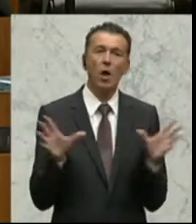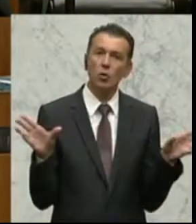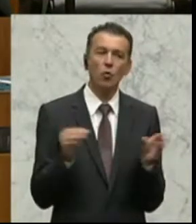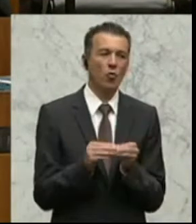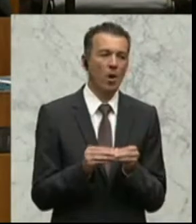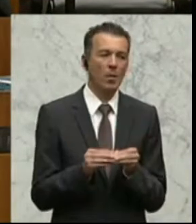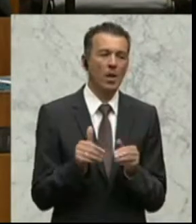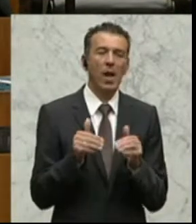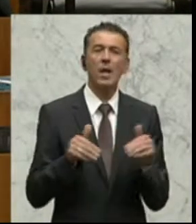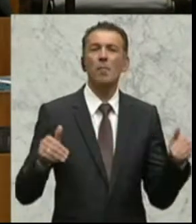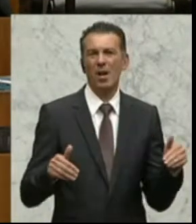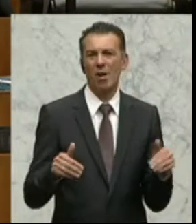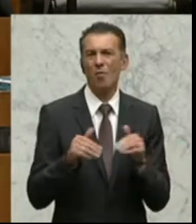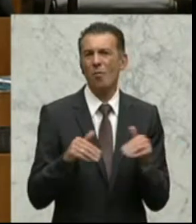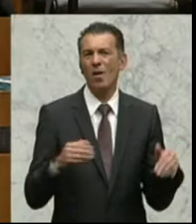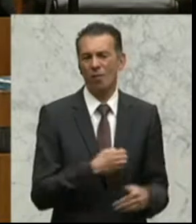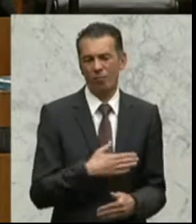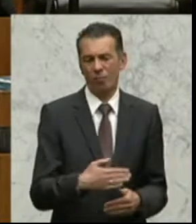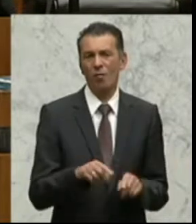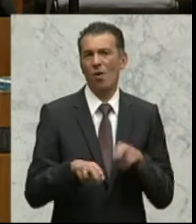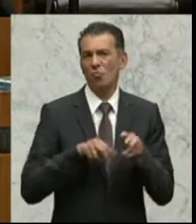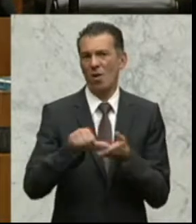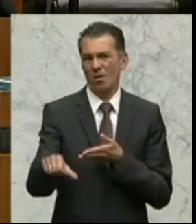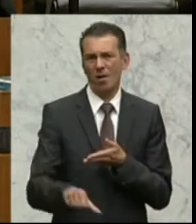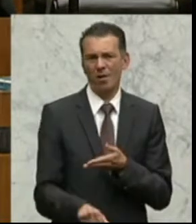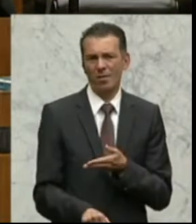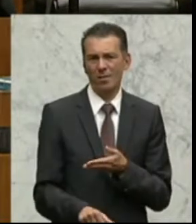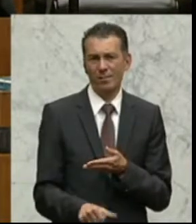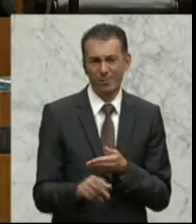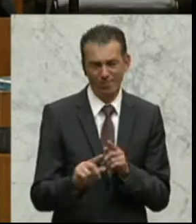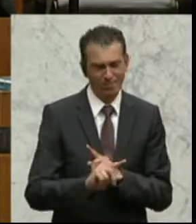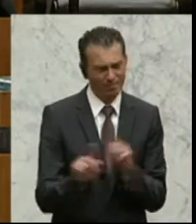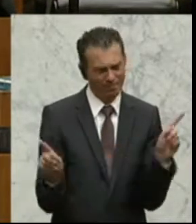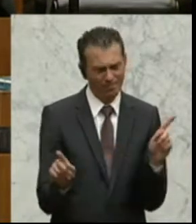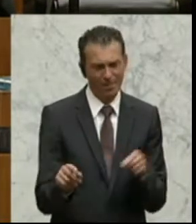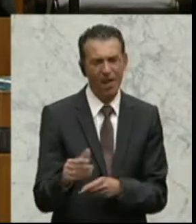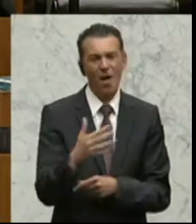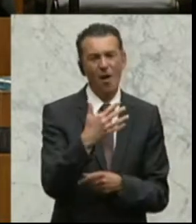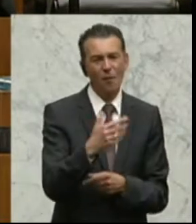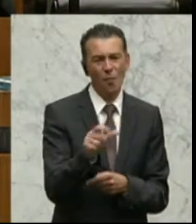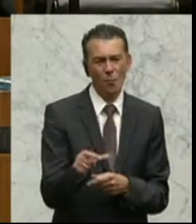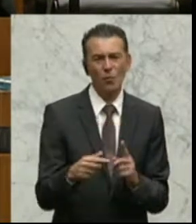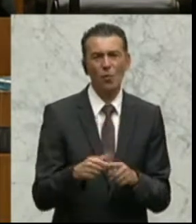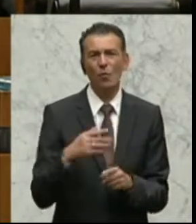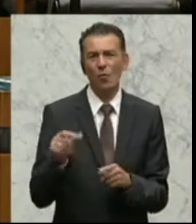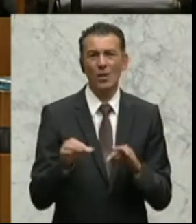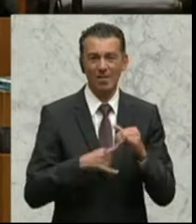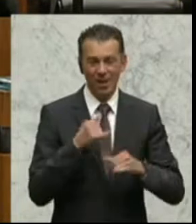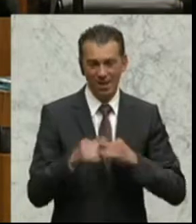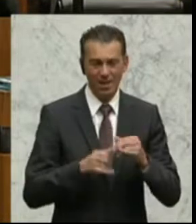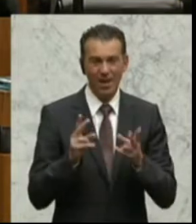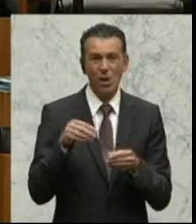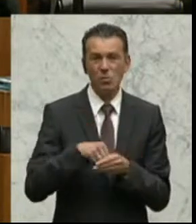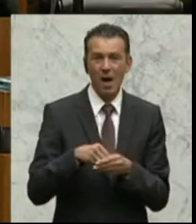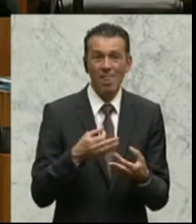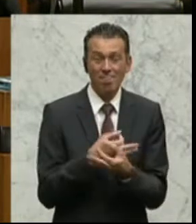bin ich ein Millionär und dann bin ich besteuert. So schaut es nämlich nicht aus, weil wenn ich 500 und 500 in 10 Jahren zusammenlegen kann und nichts davon brauche, lebe ich von